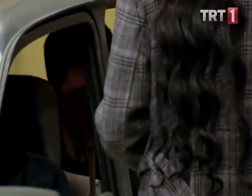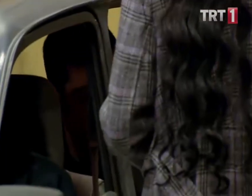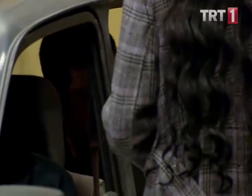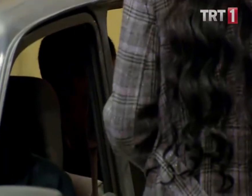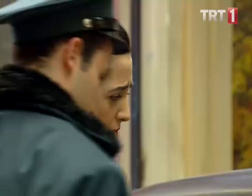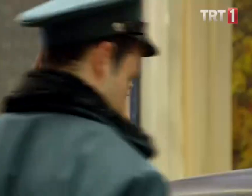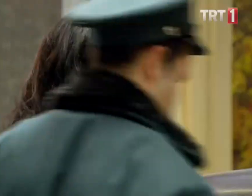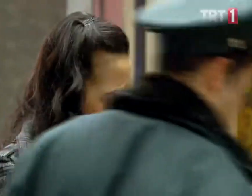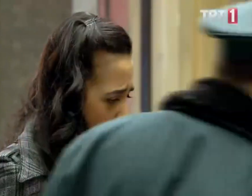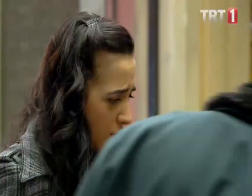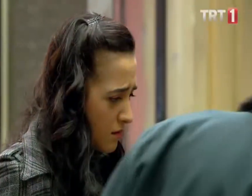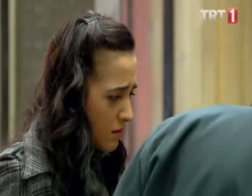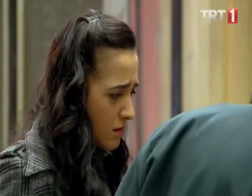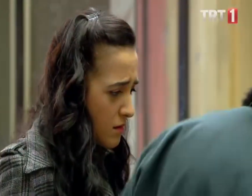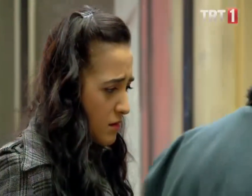seyrediyor.